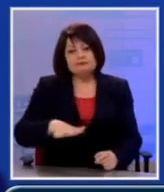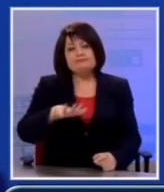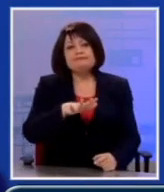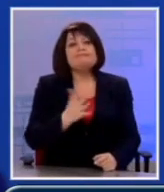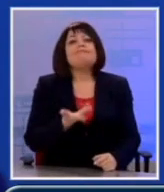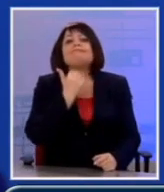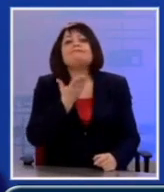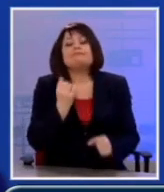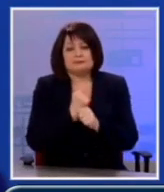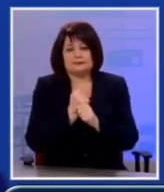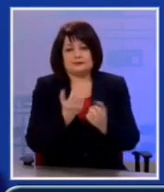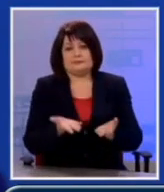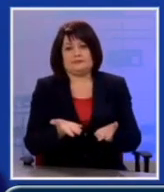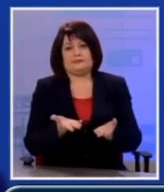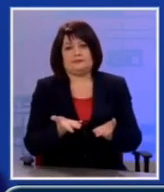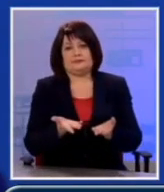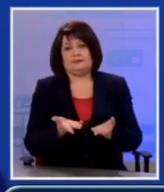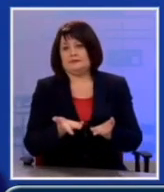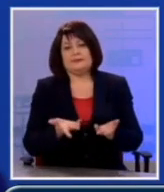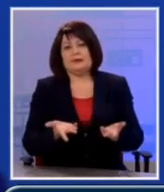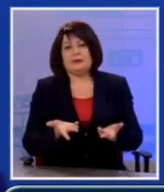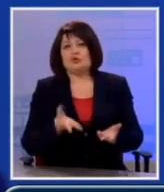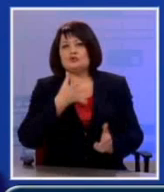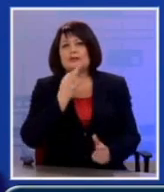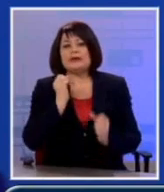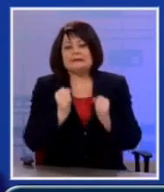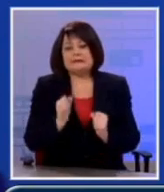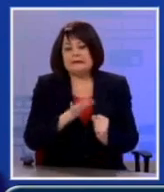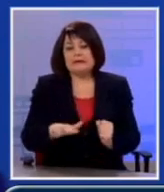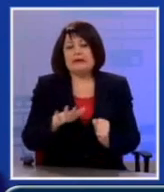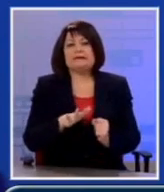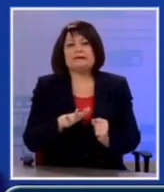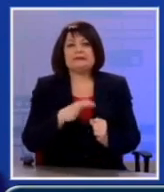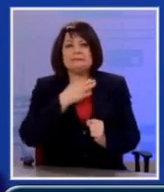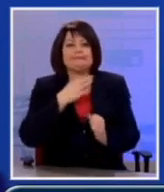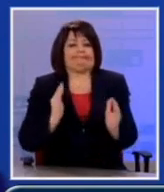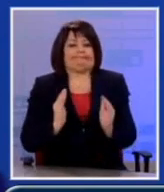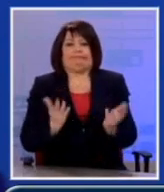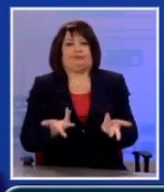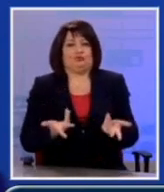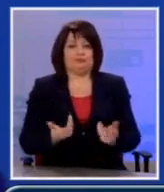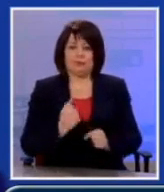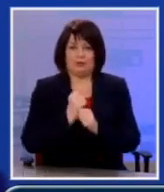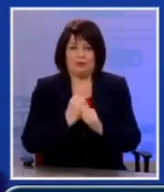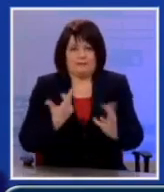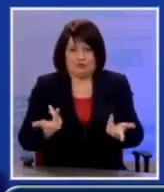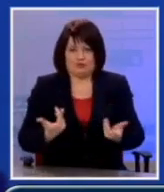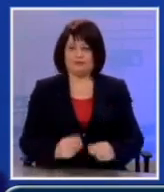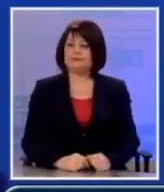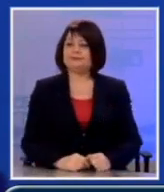ουσιαστικά δημιουργούν μία κατάσταση ασφυξίας.